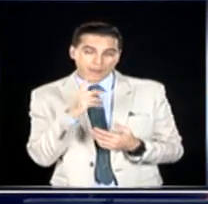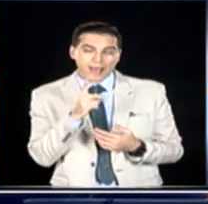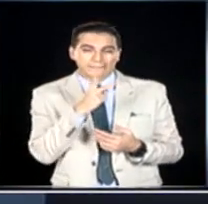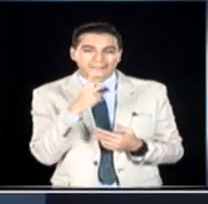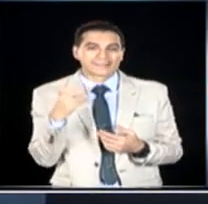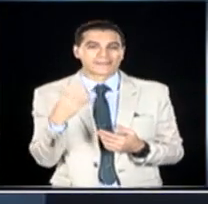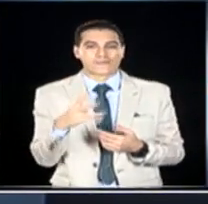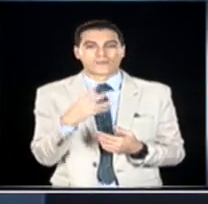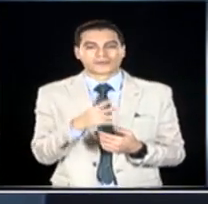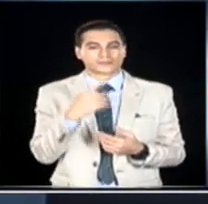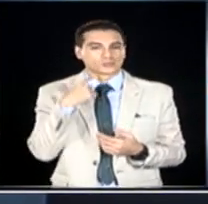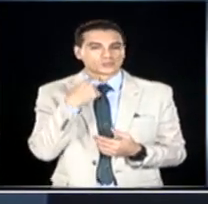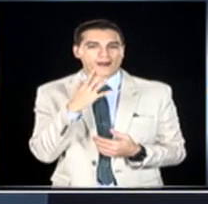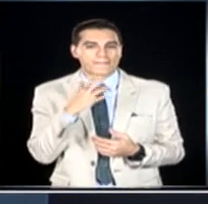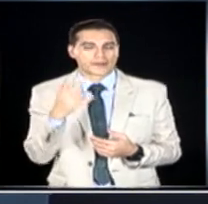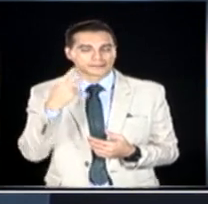244.